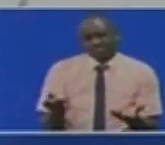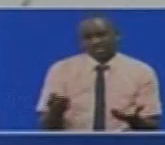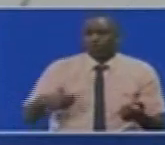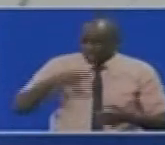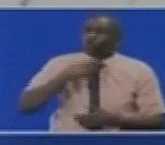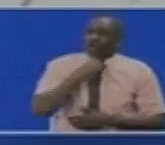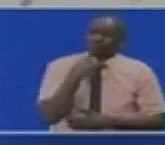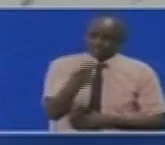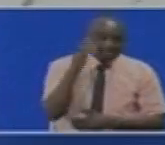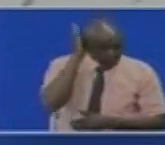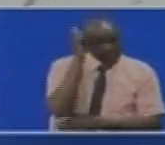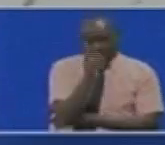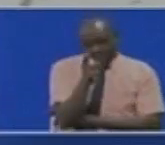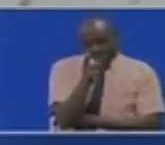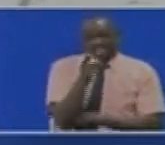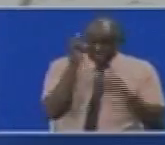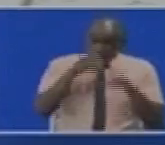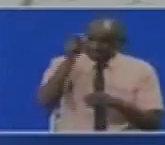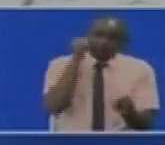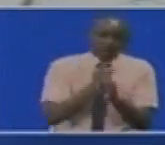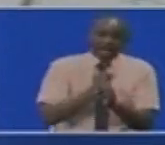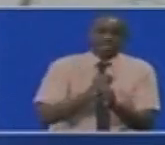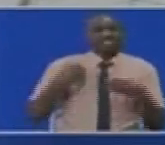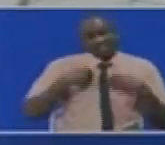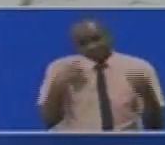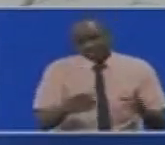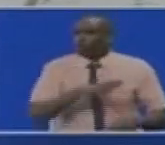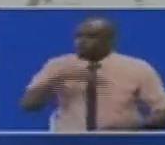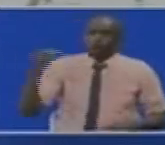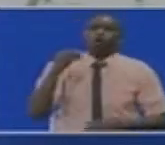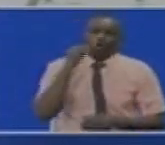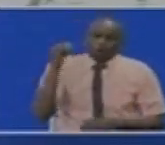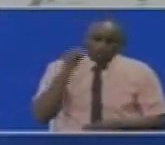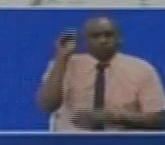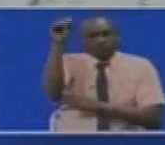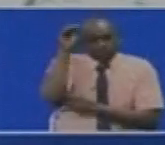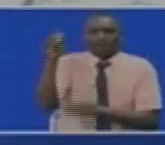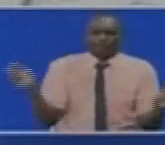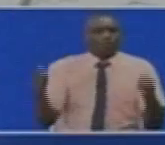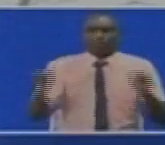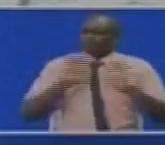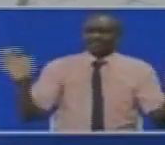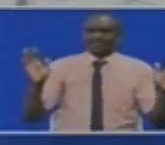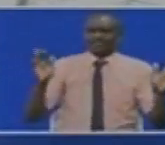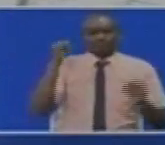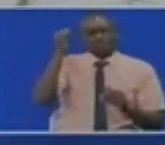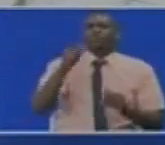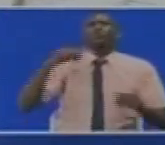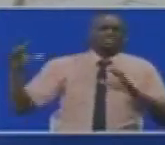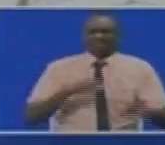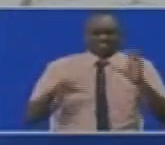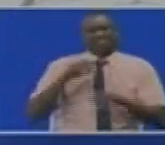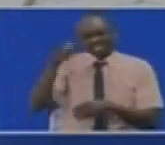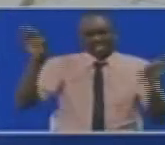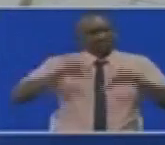Tungetaka kumwambia Duale, kama wewe umeshinda na siasa, kwenda junga ngamia huko. Wajana na mambo ya kuzunguka hapa Rift